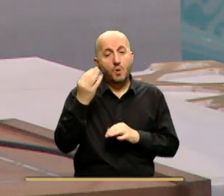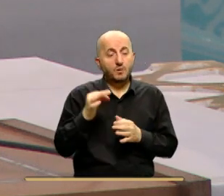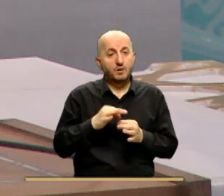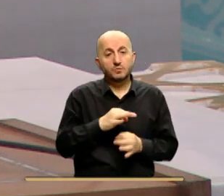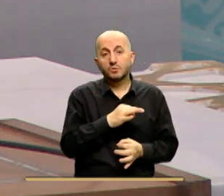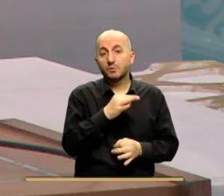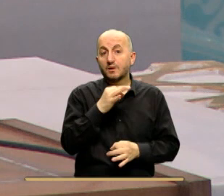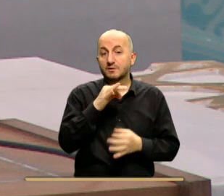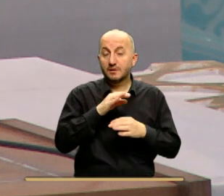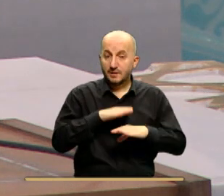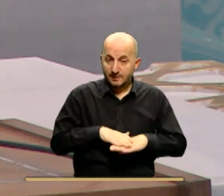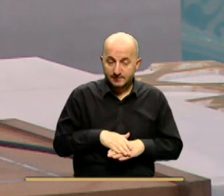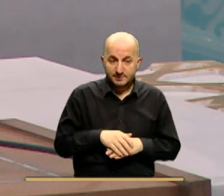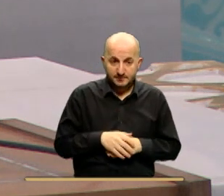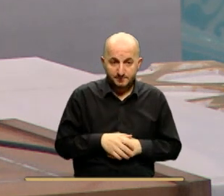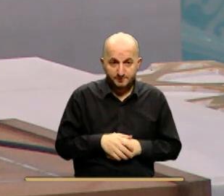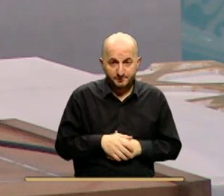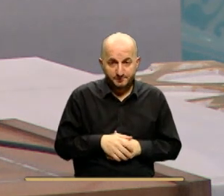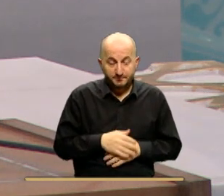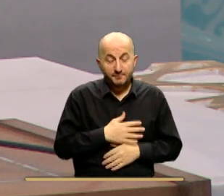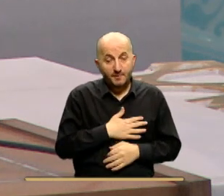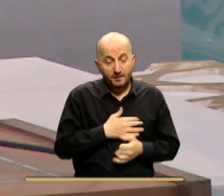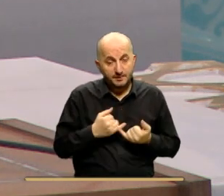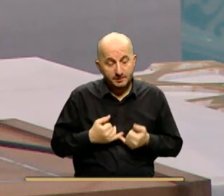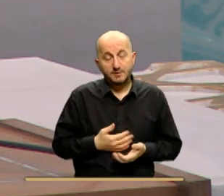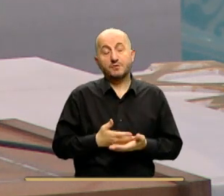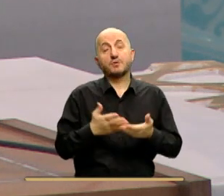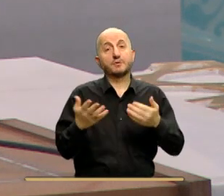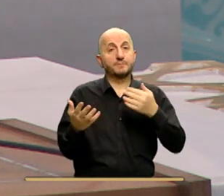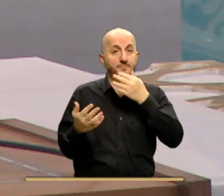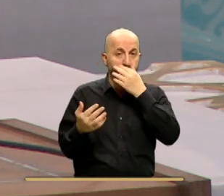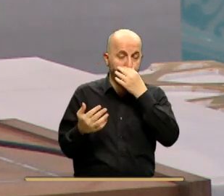kullarından eylesin. Aziz kardeşlerim,